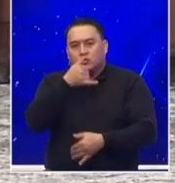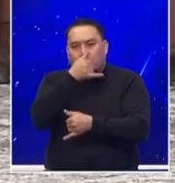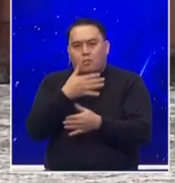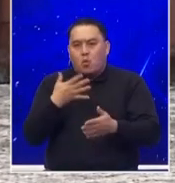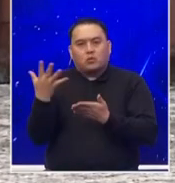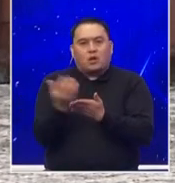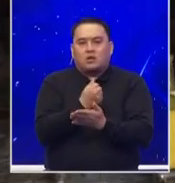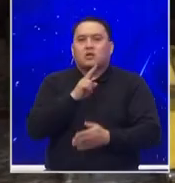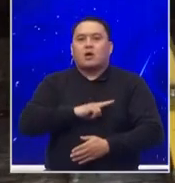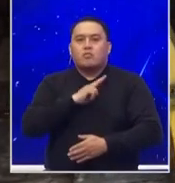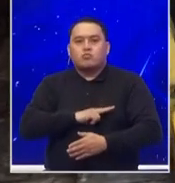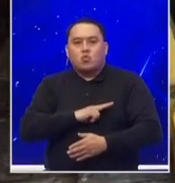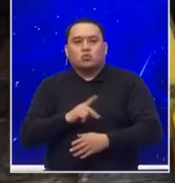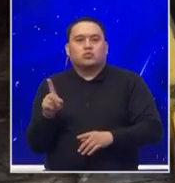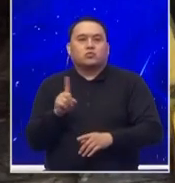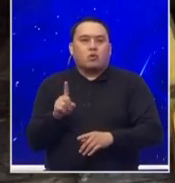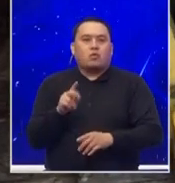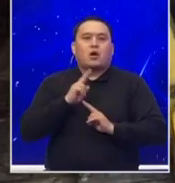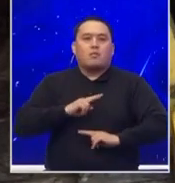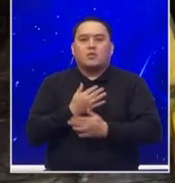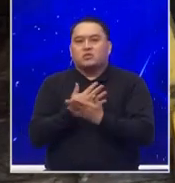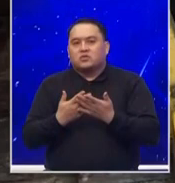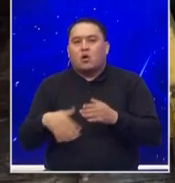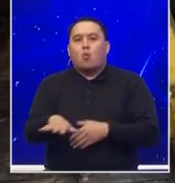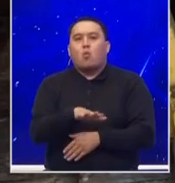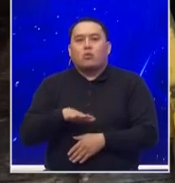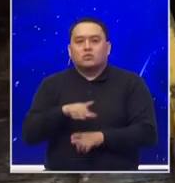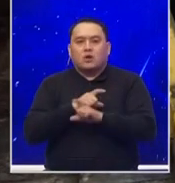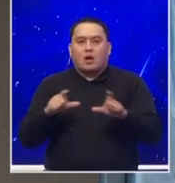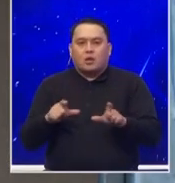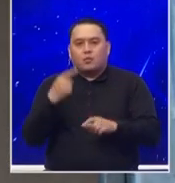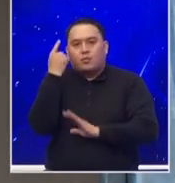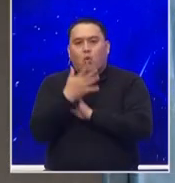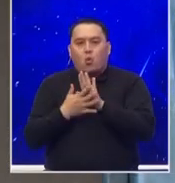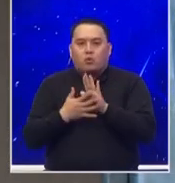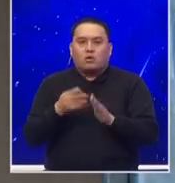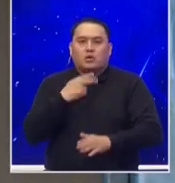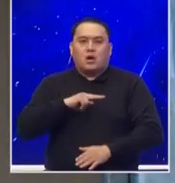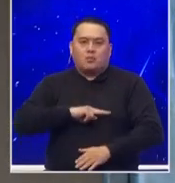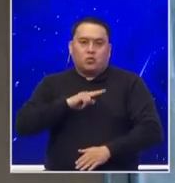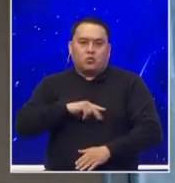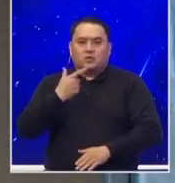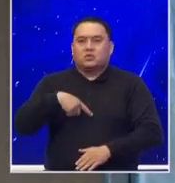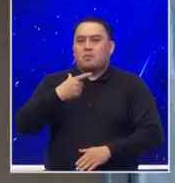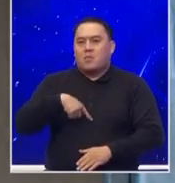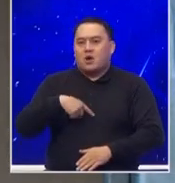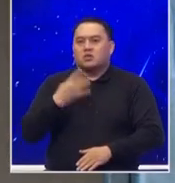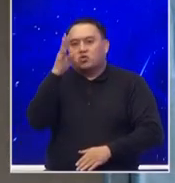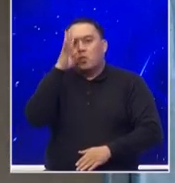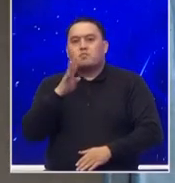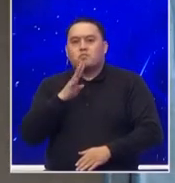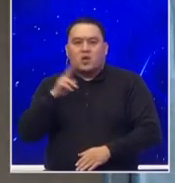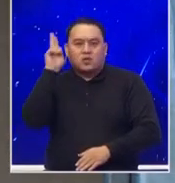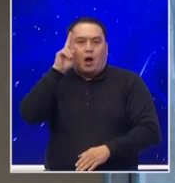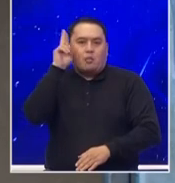найти подходящее занятие. Проработав в нескольких учреждениях, он осознал – надо работать на себя. Пройдя